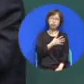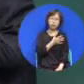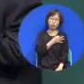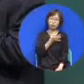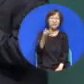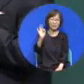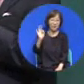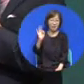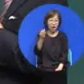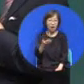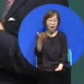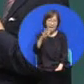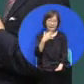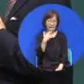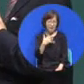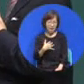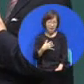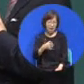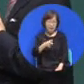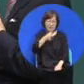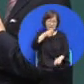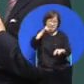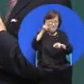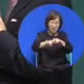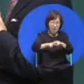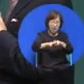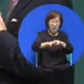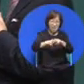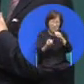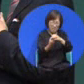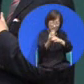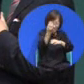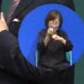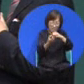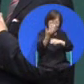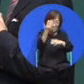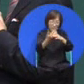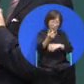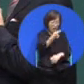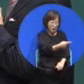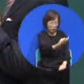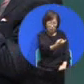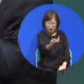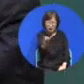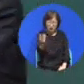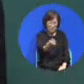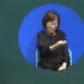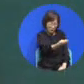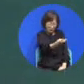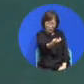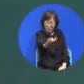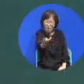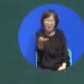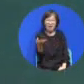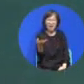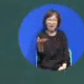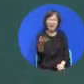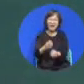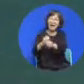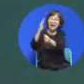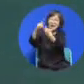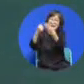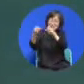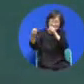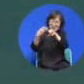then, if you have one well, then you know town that's very good. But then he himself had many wells. 하나님은 아브라함에게 많은 응답을